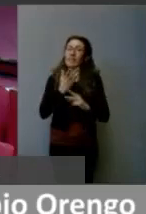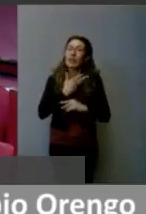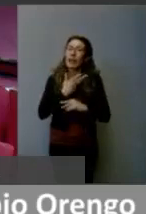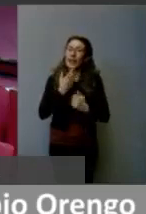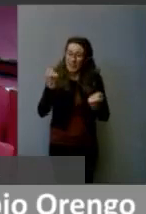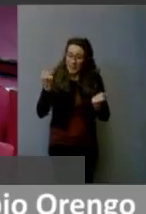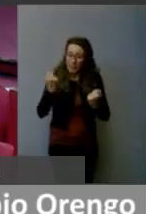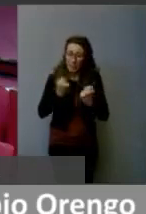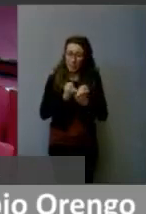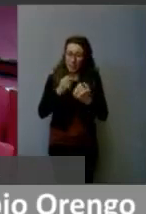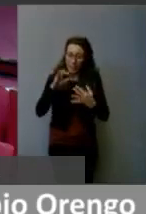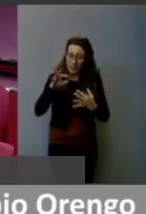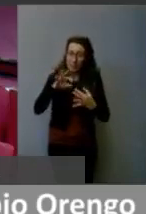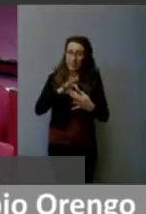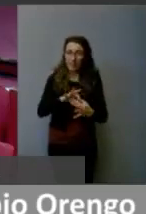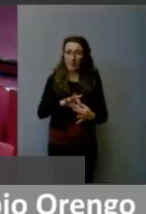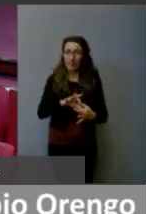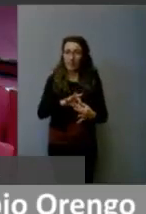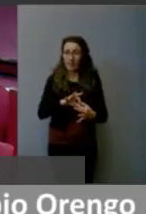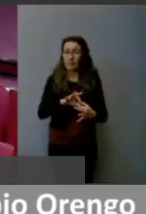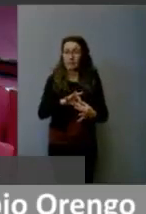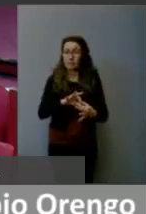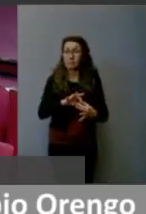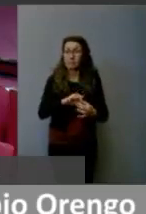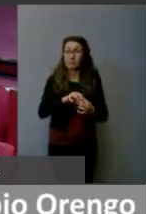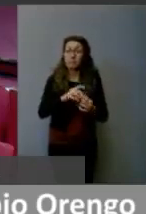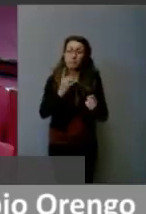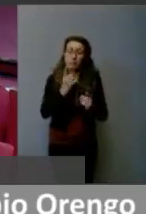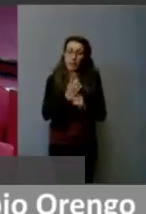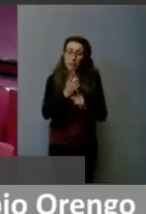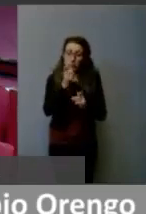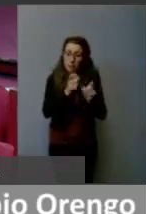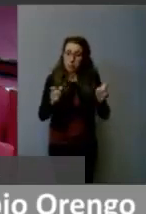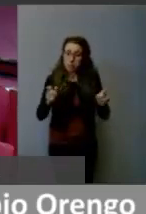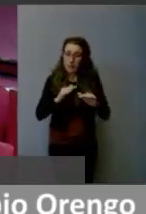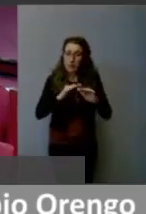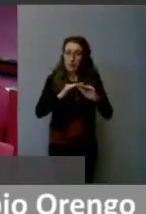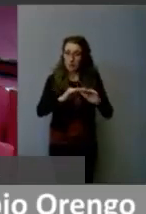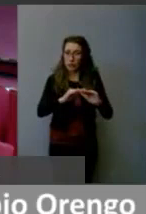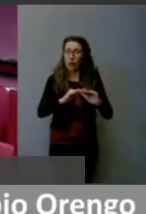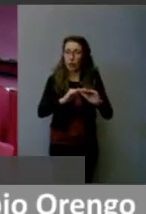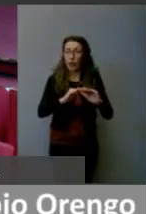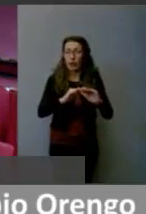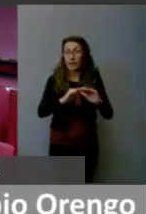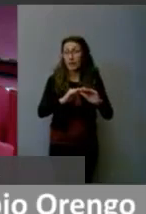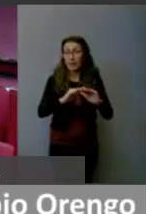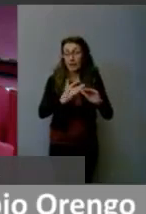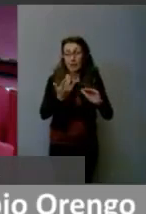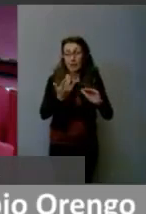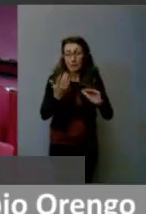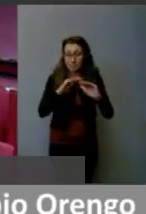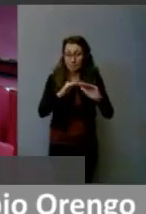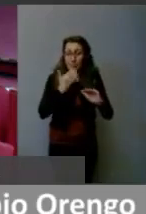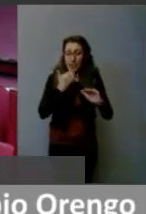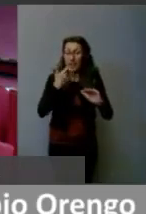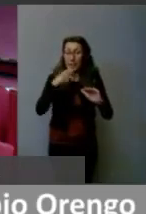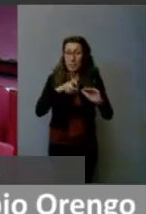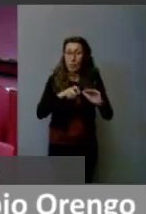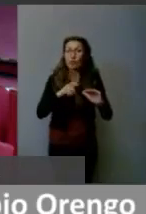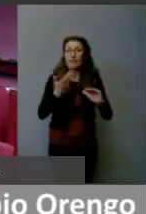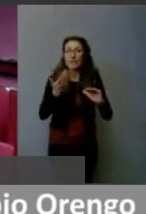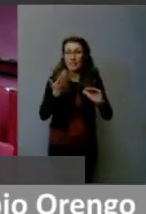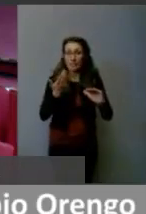incidenti legati alla incolumità delle persone, legati a una manutenzione da una parte non